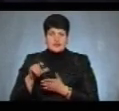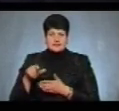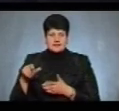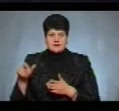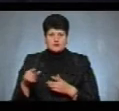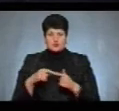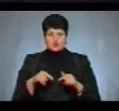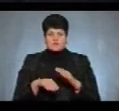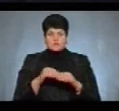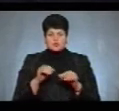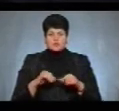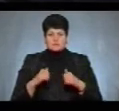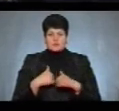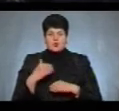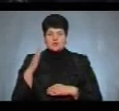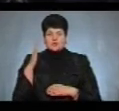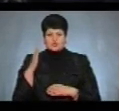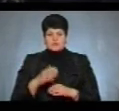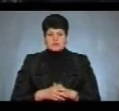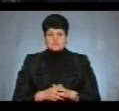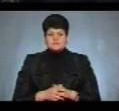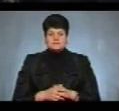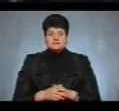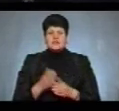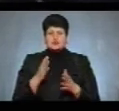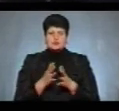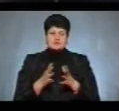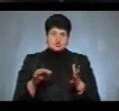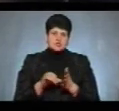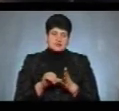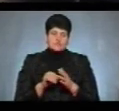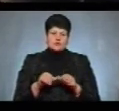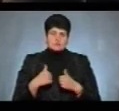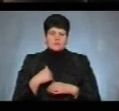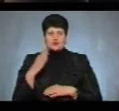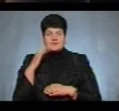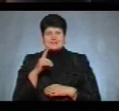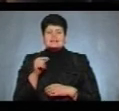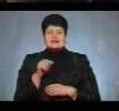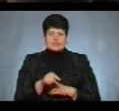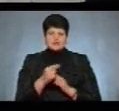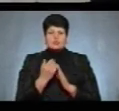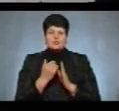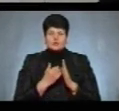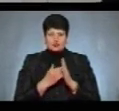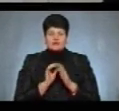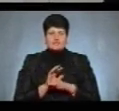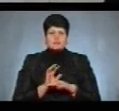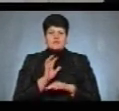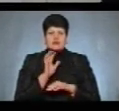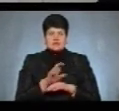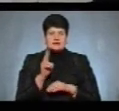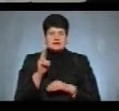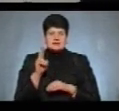членів окружної виборчої комісії проголосувати. Якщо більшість членів комісії проголосували за те, щоб виборчий протокол відправляти до